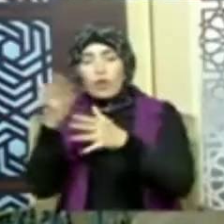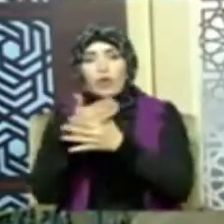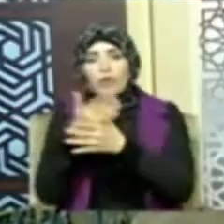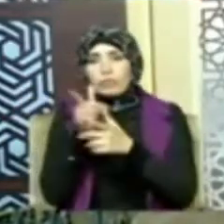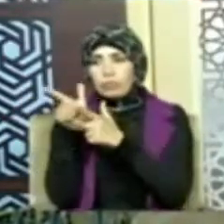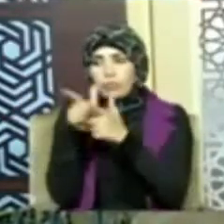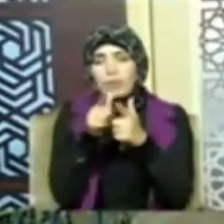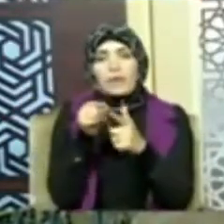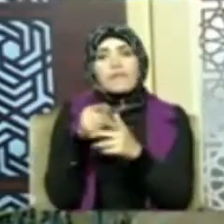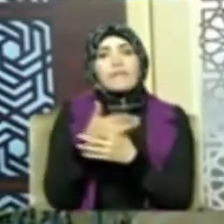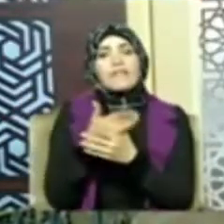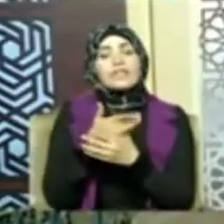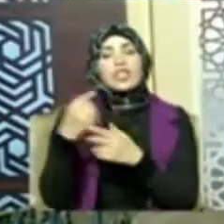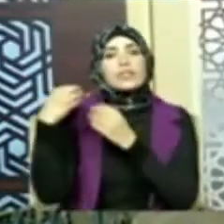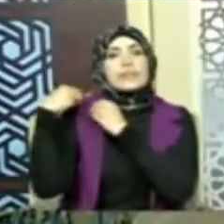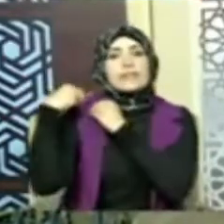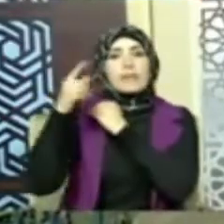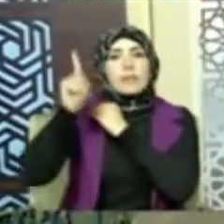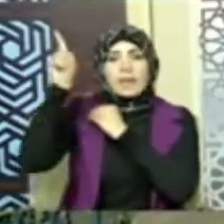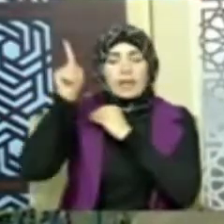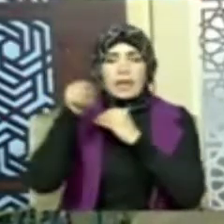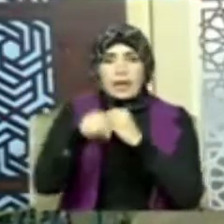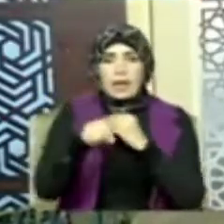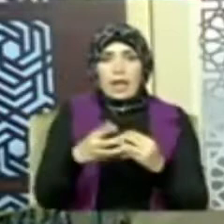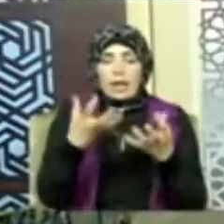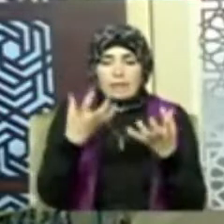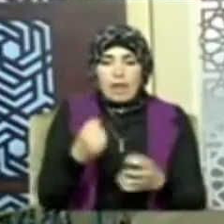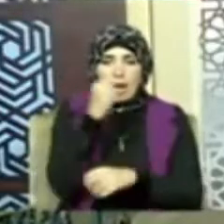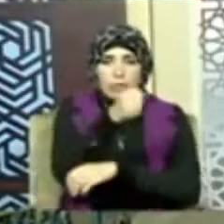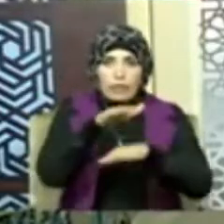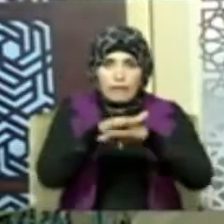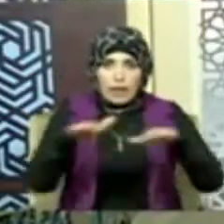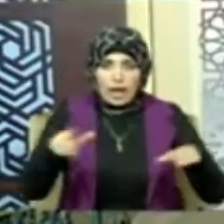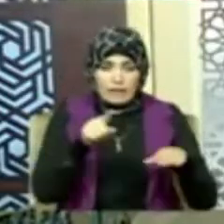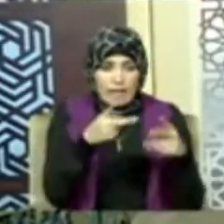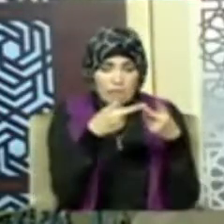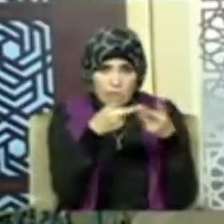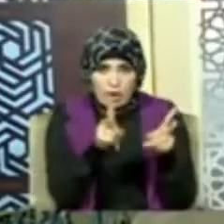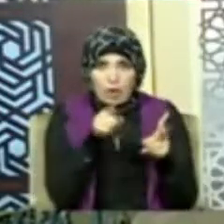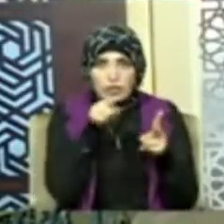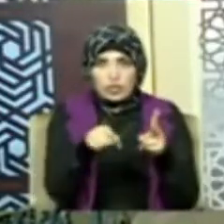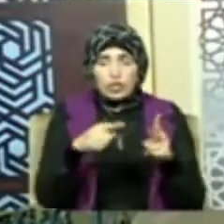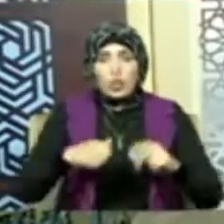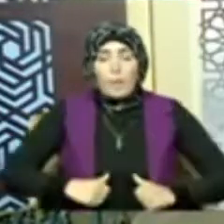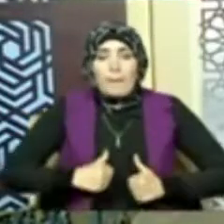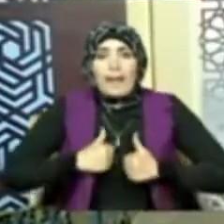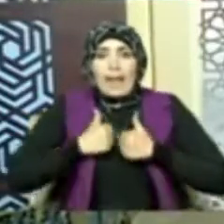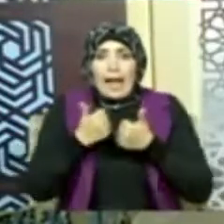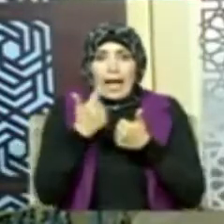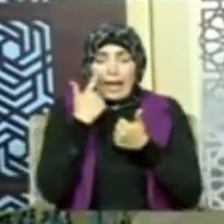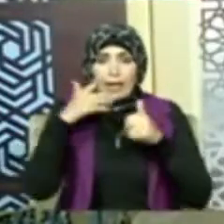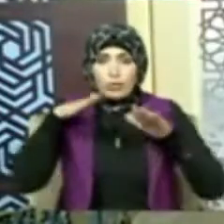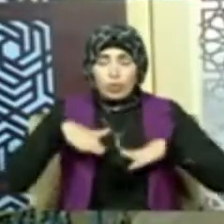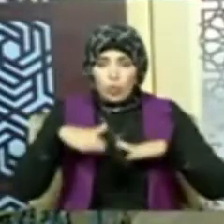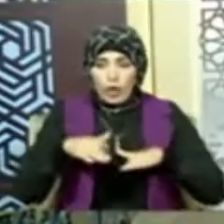الله اثاقلتم إلى الأرض أرضيتم بالحياة الدنيا من